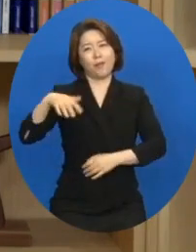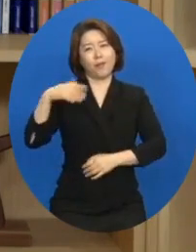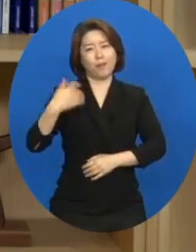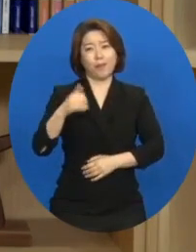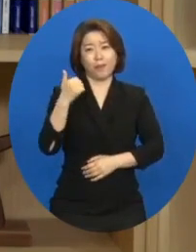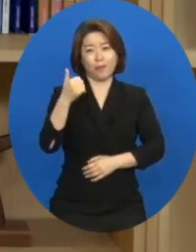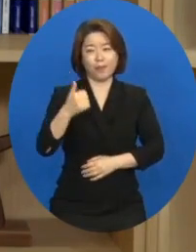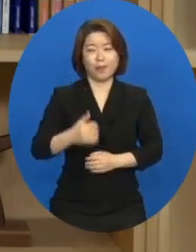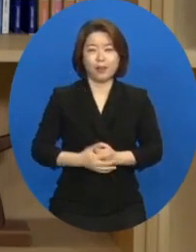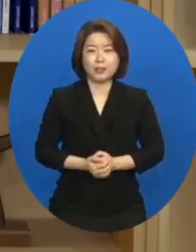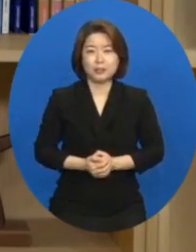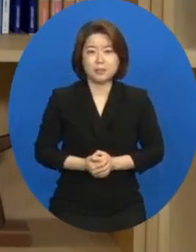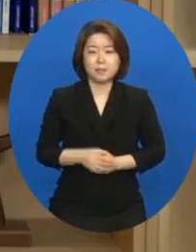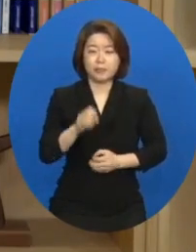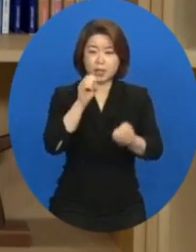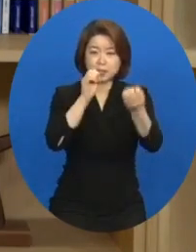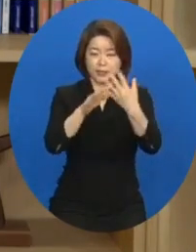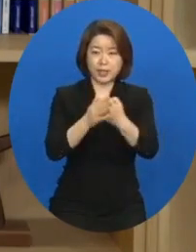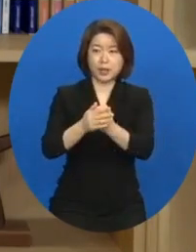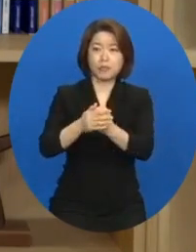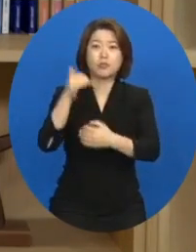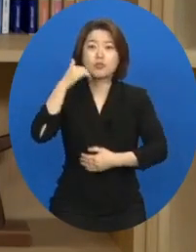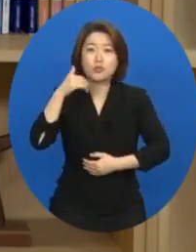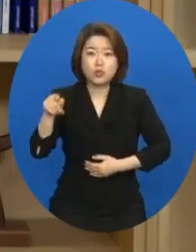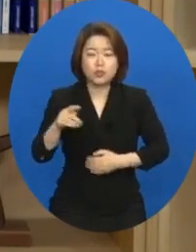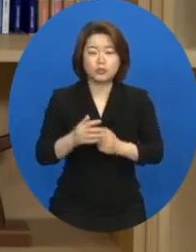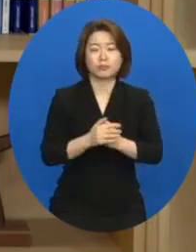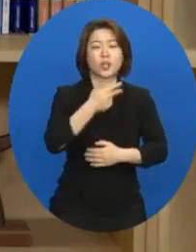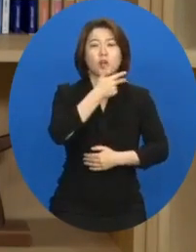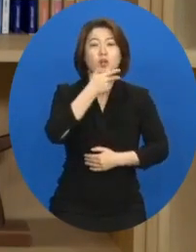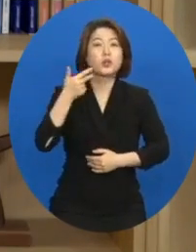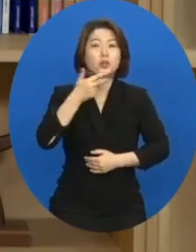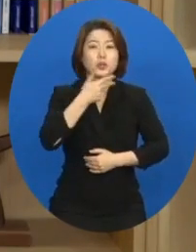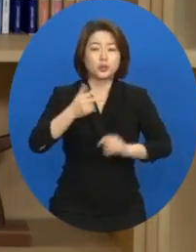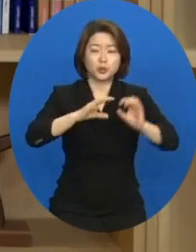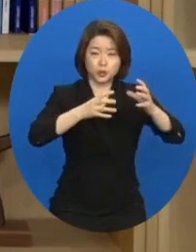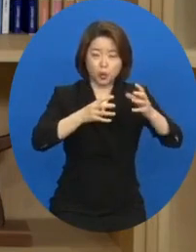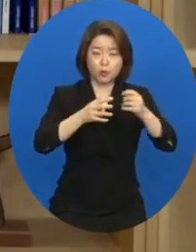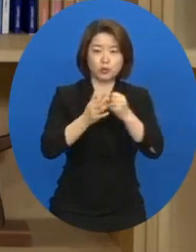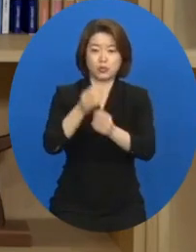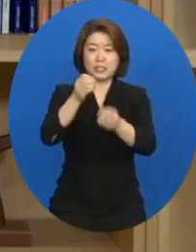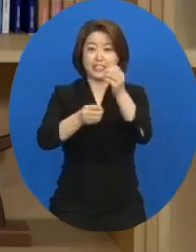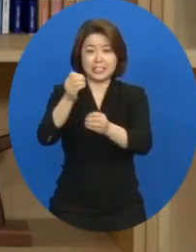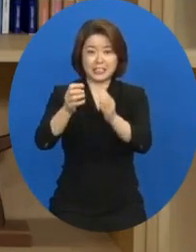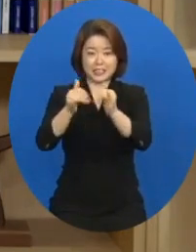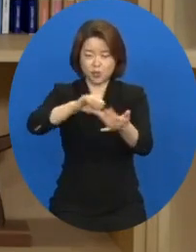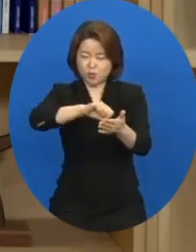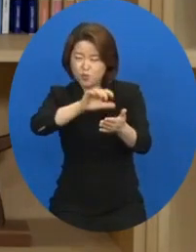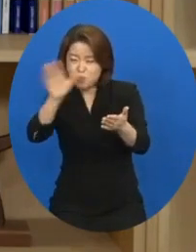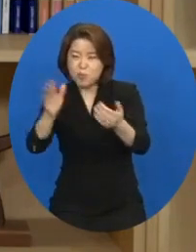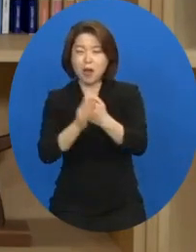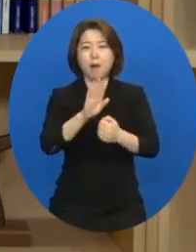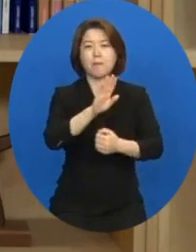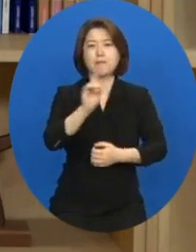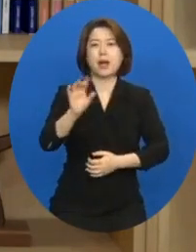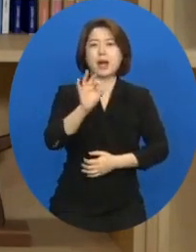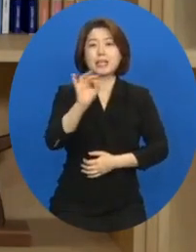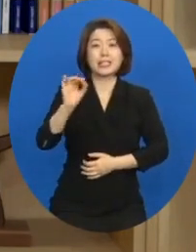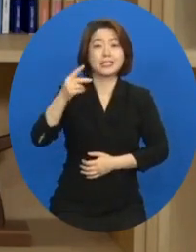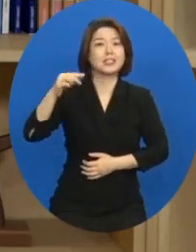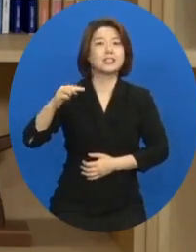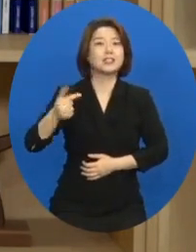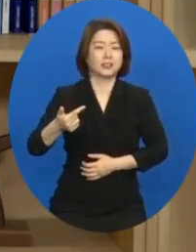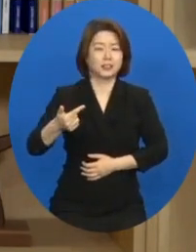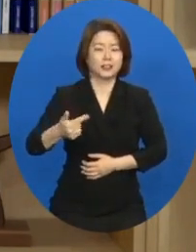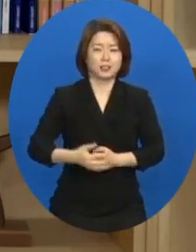그 답에 주인공이 영국의 낭만파 시인 조지 고든 바이런 입니다 물이